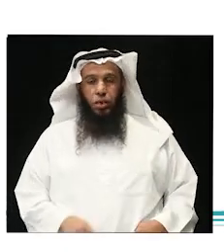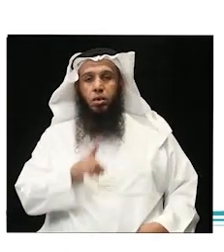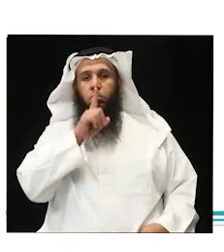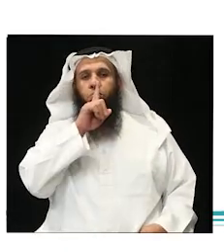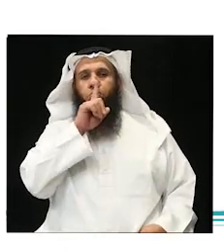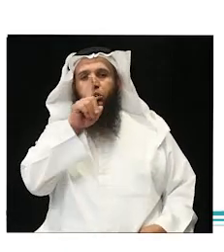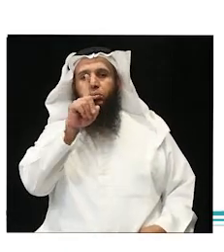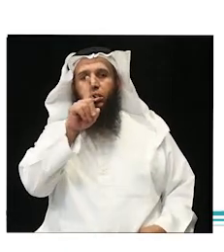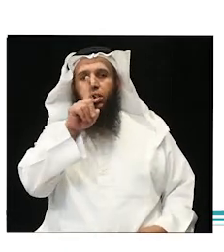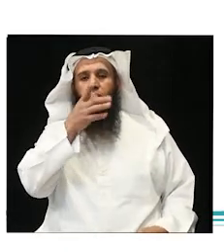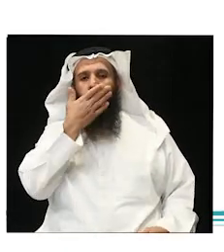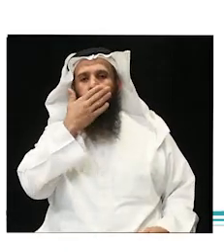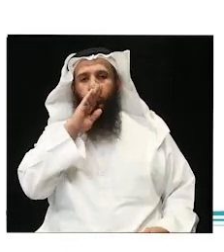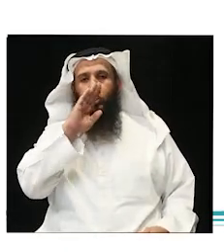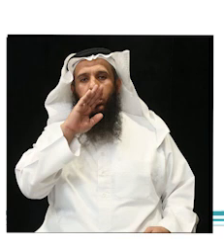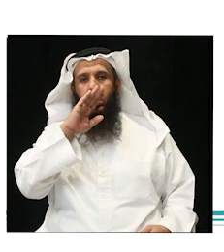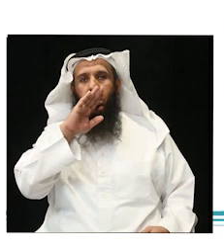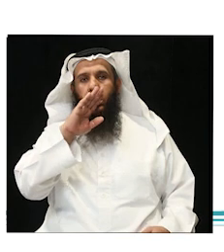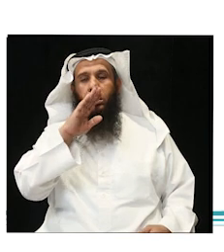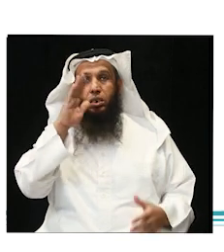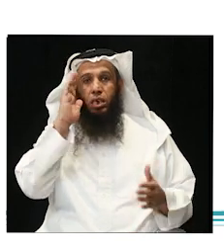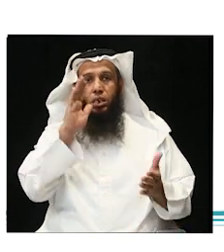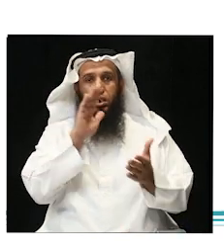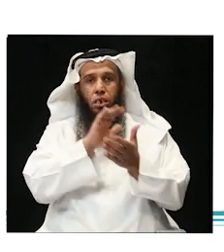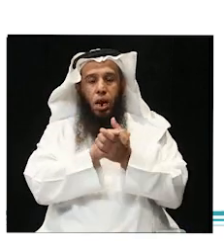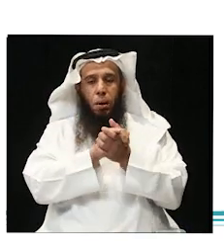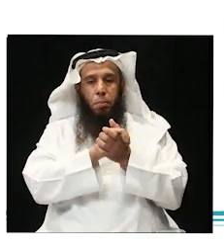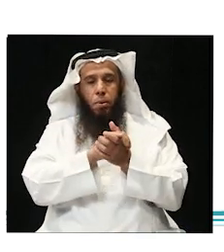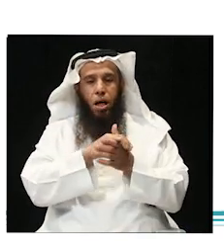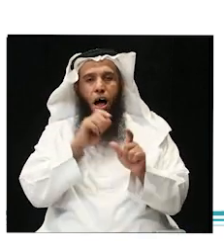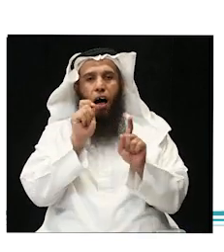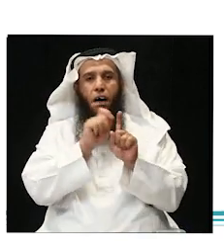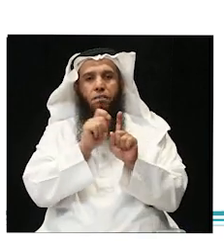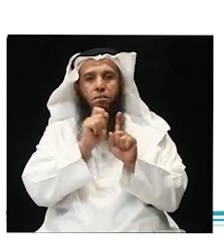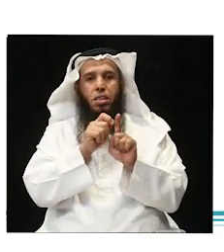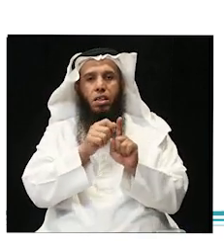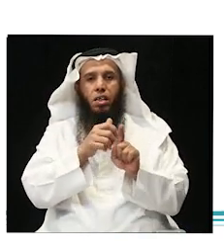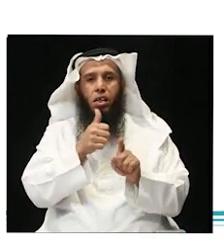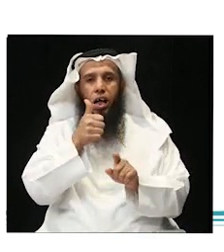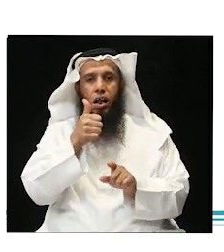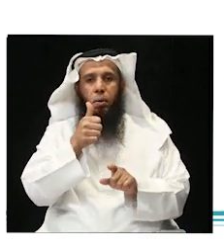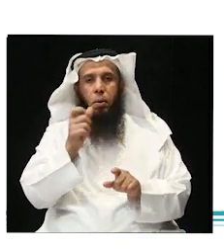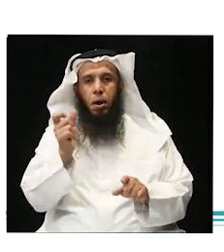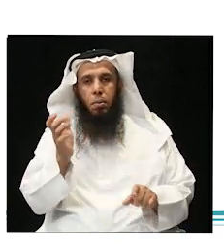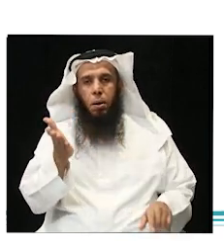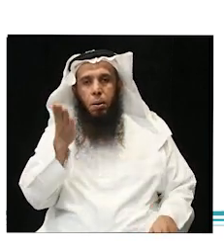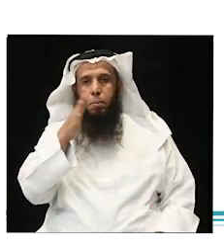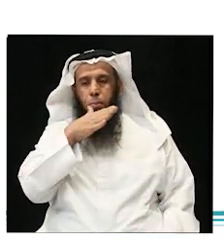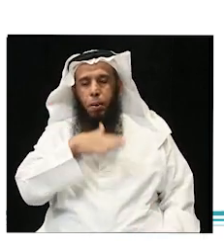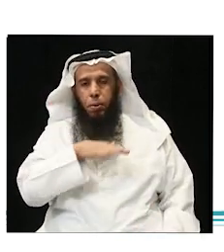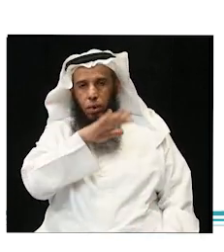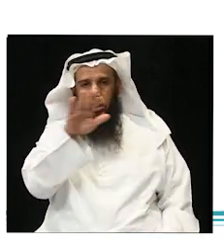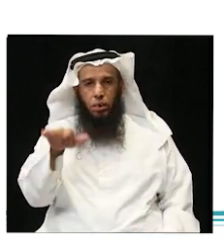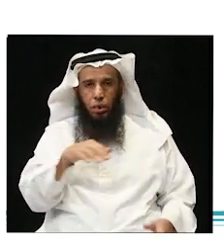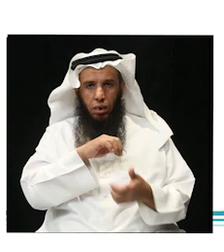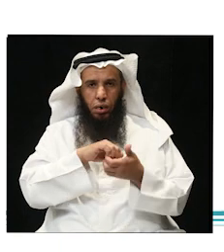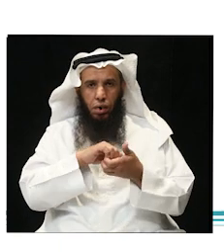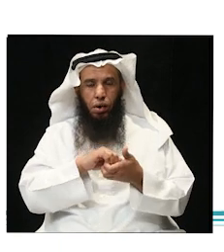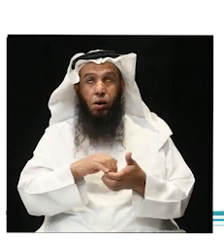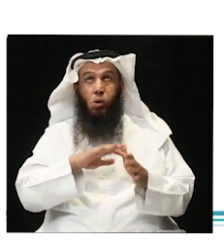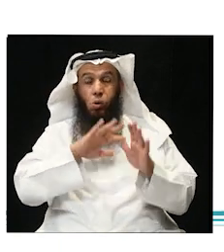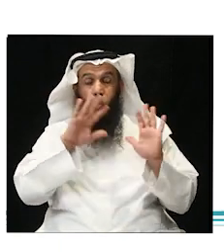بسم الله الرحمن الرحيم، الحمد لله والصلاة والسلام على أشرف الأنبياء والمرسلين نبينا محمد وعلى آله وصحبه